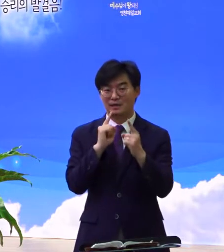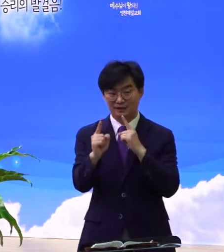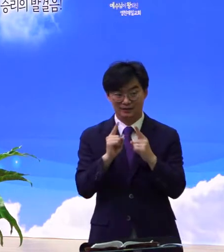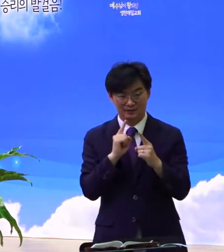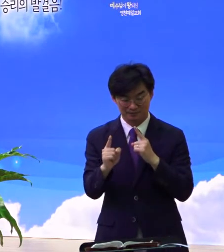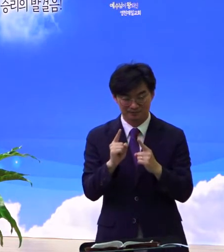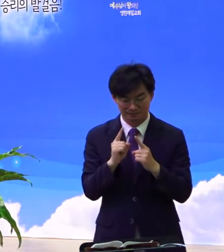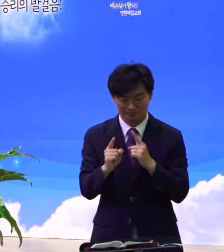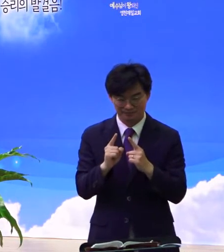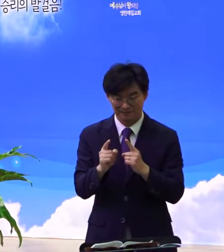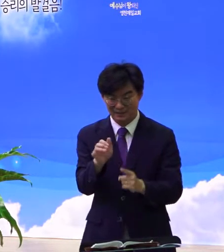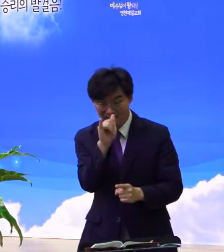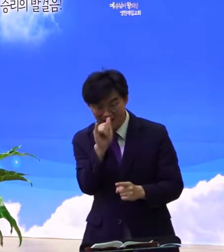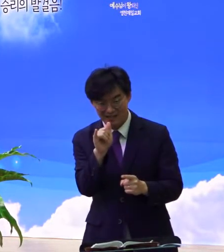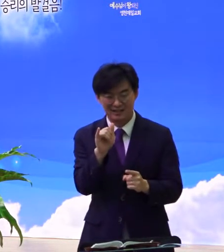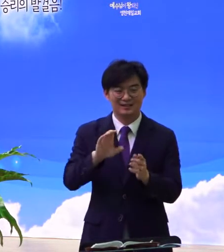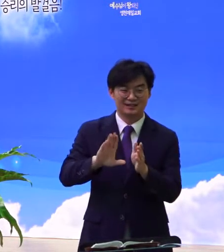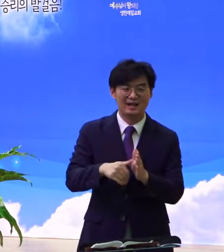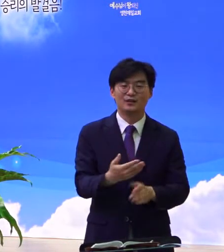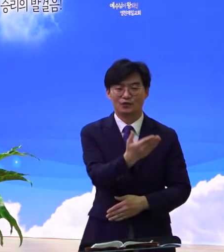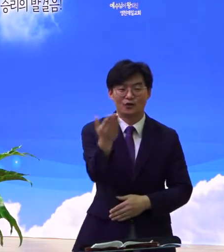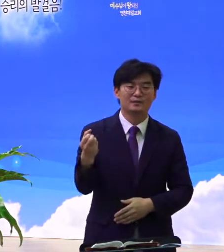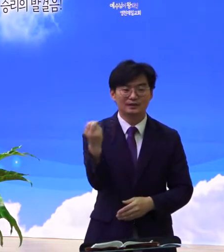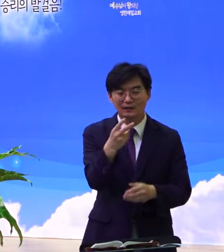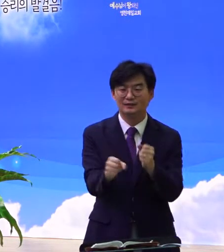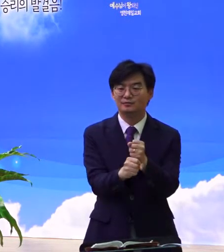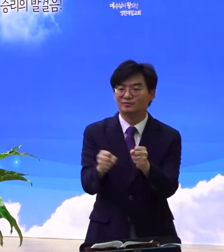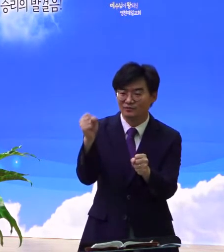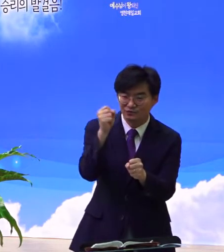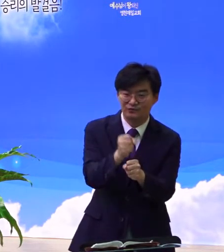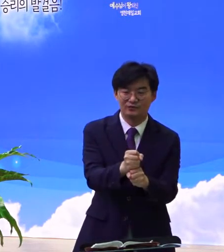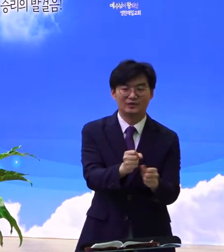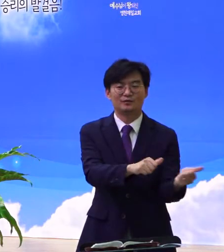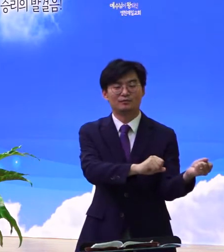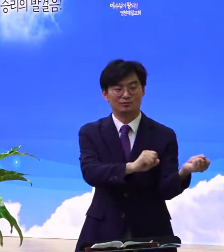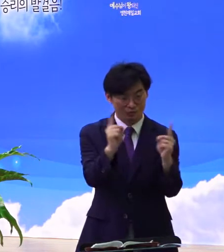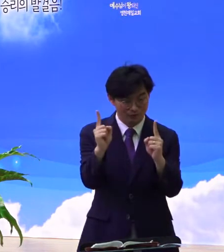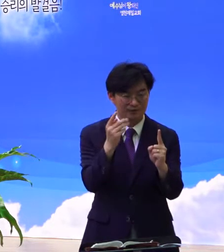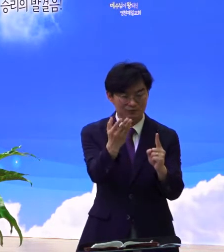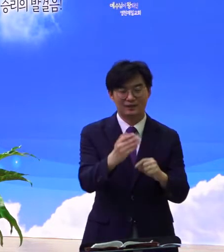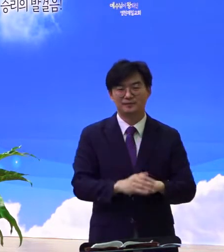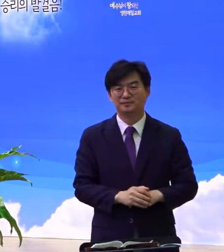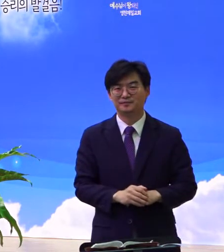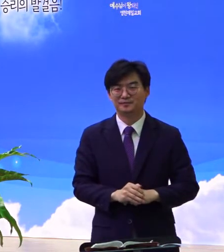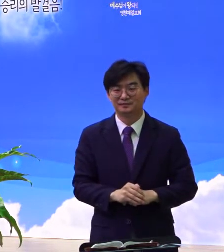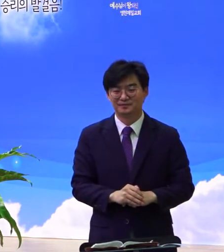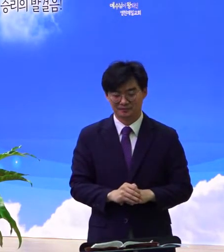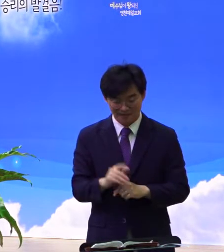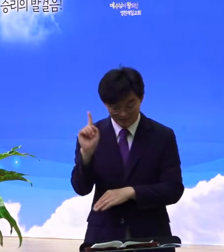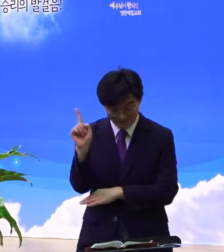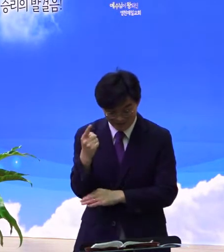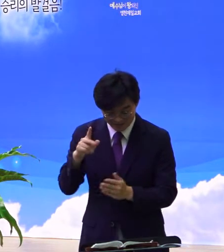여러분을 살려 일어나게 하실 것입니다. 오늘 본문에서 다윗은